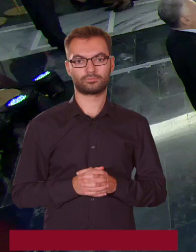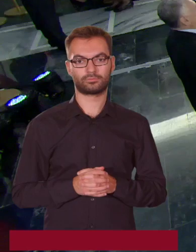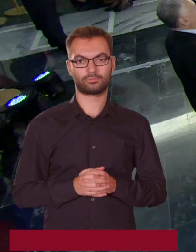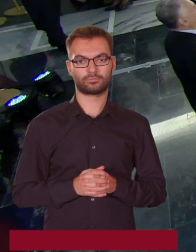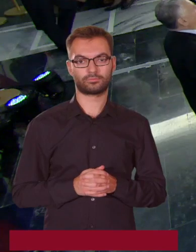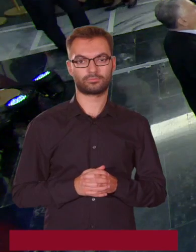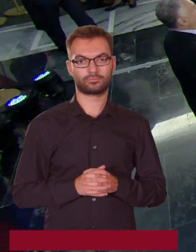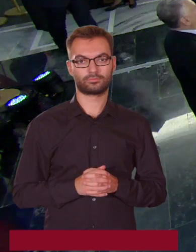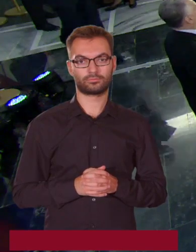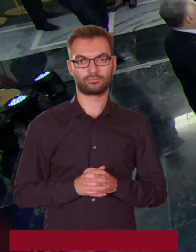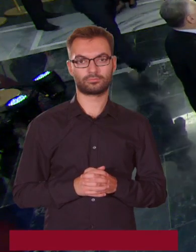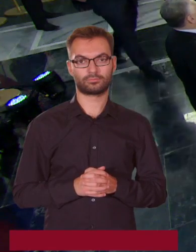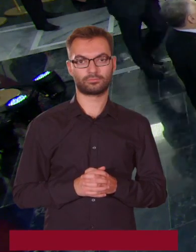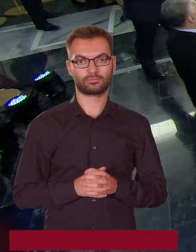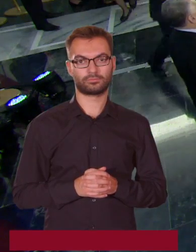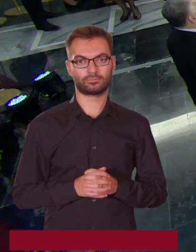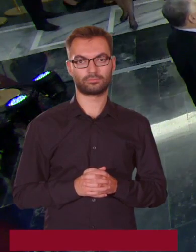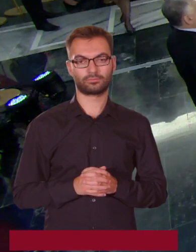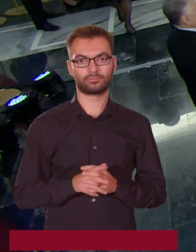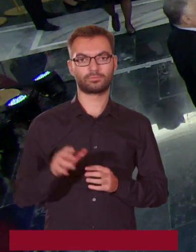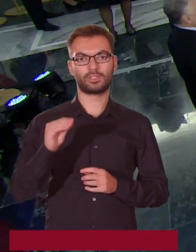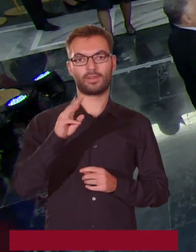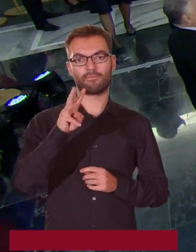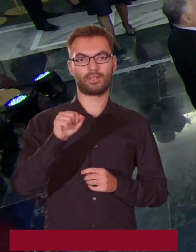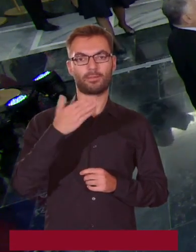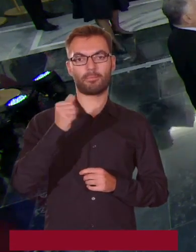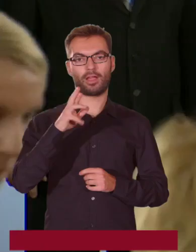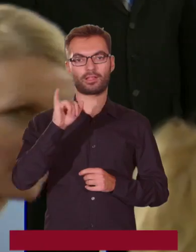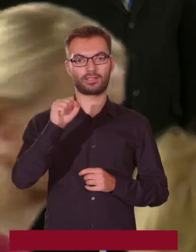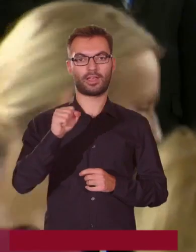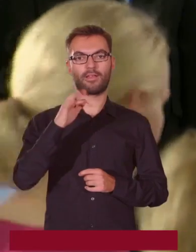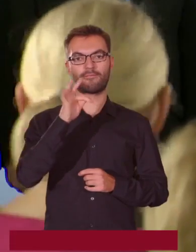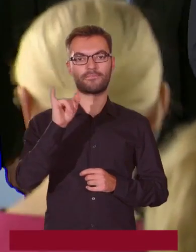Poproszę panią Ewę Marię Filipiak.